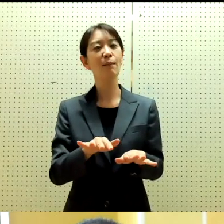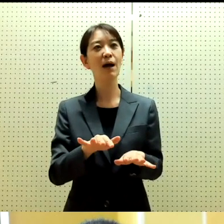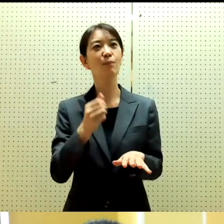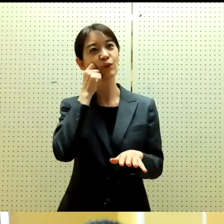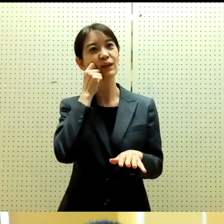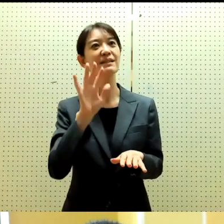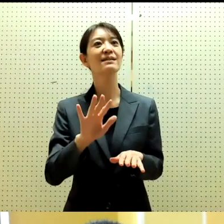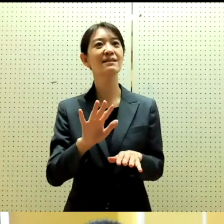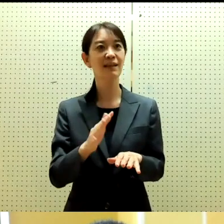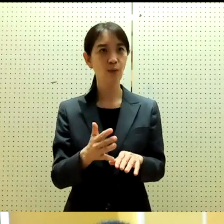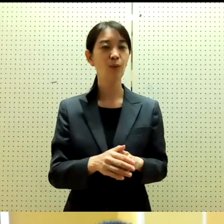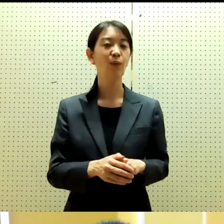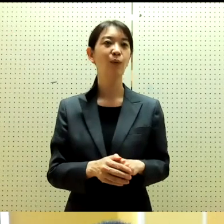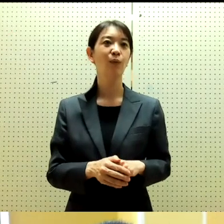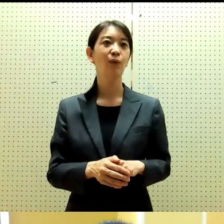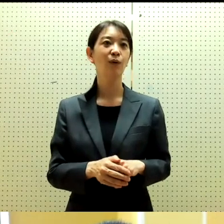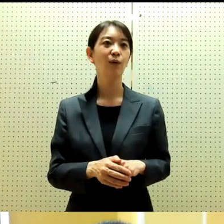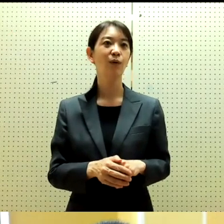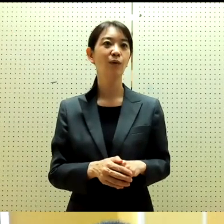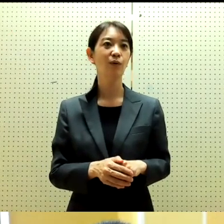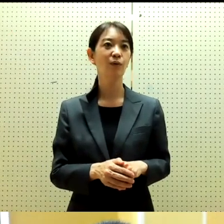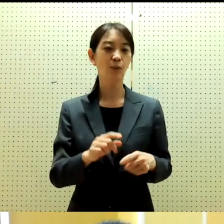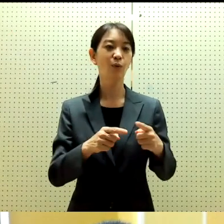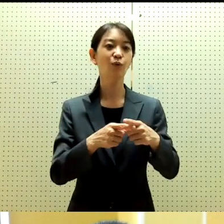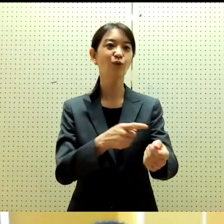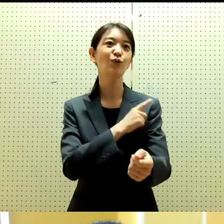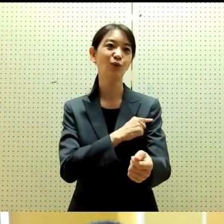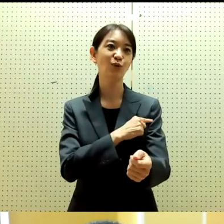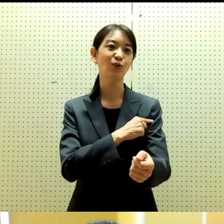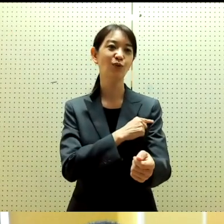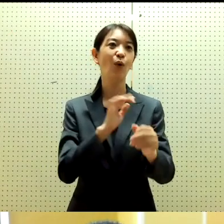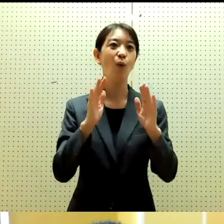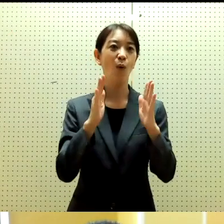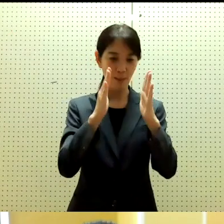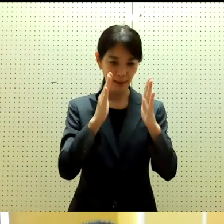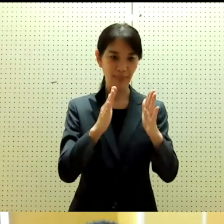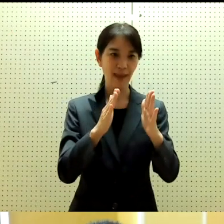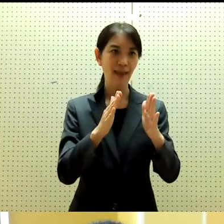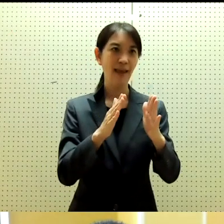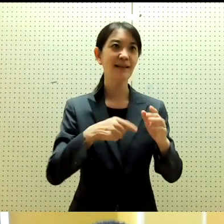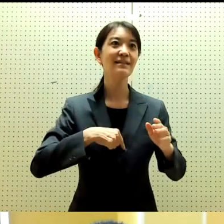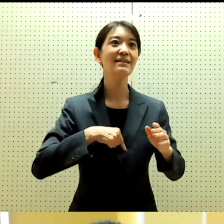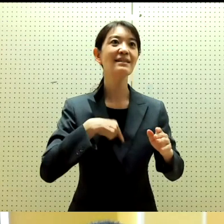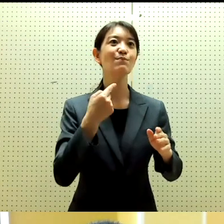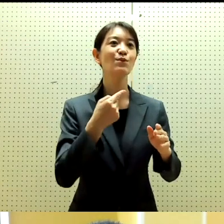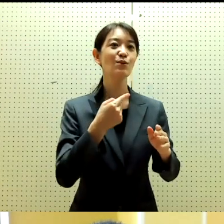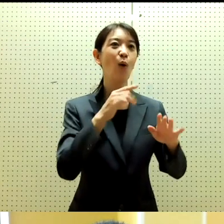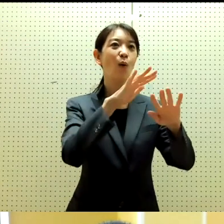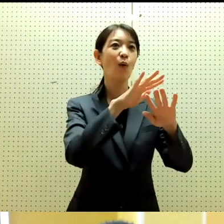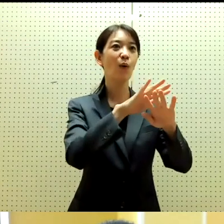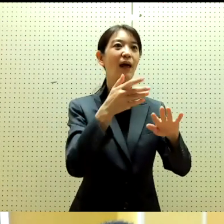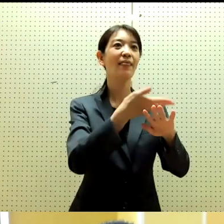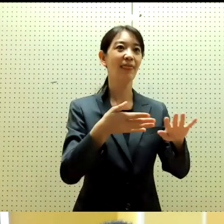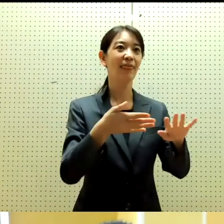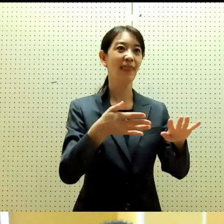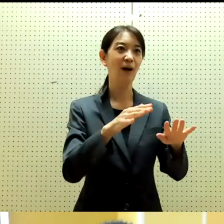もう少し細かく入力ができるので、カレンダーを作ってみて、 でその中に午前と午後等で何